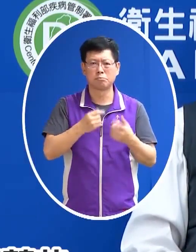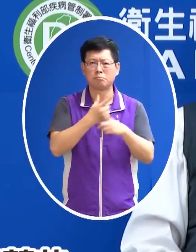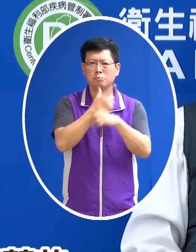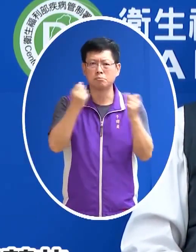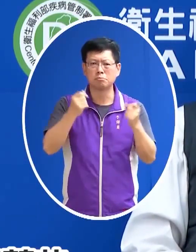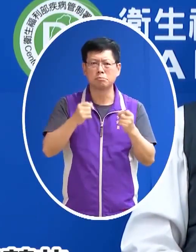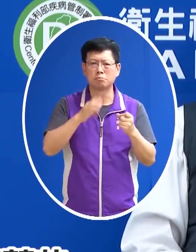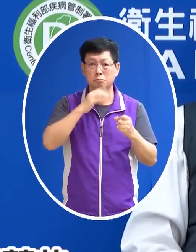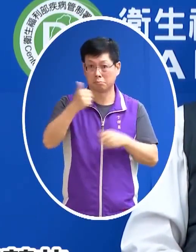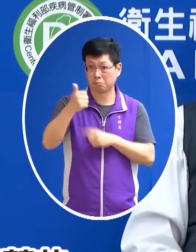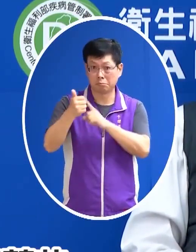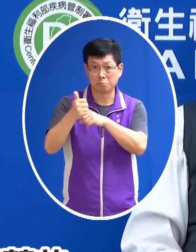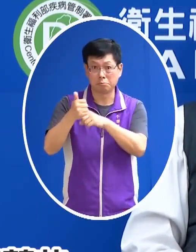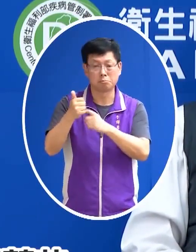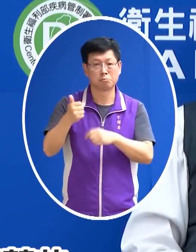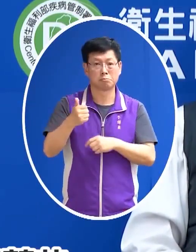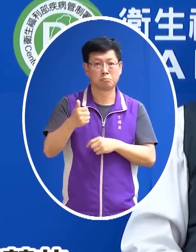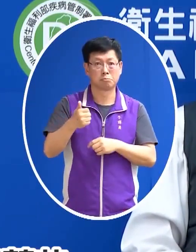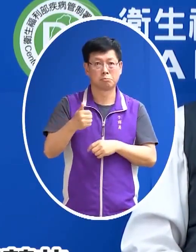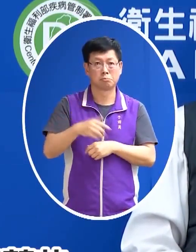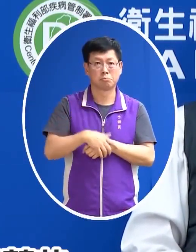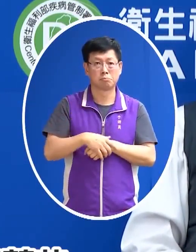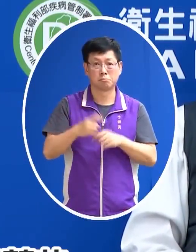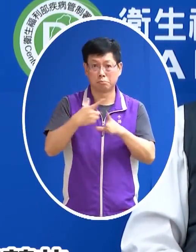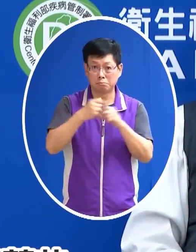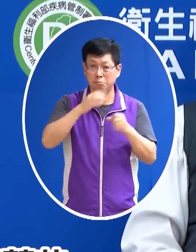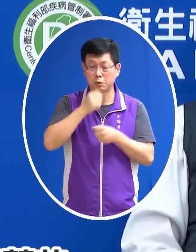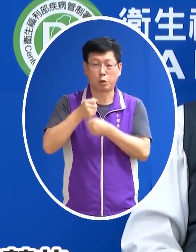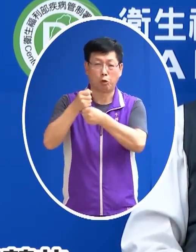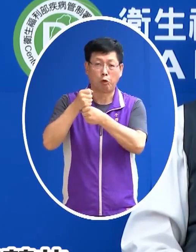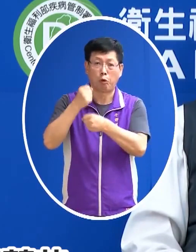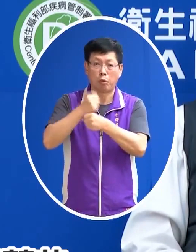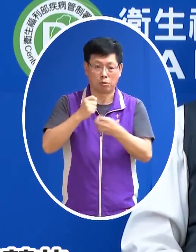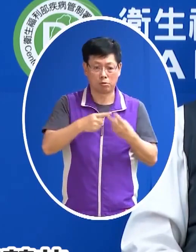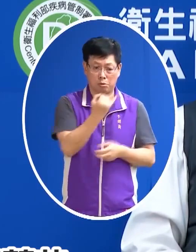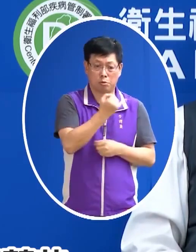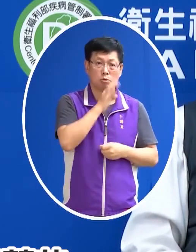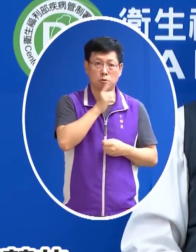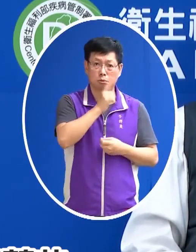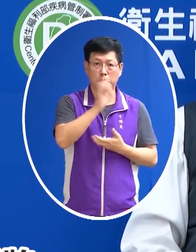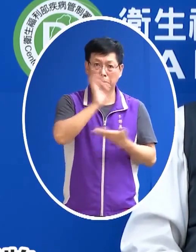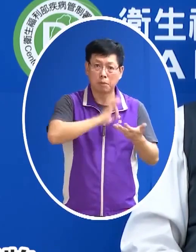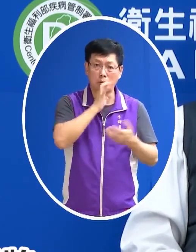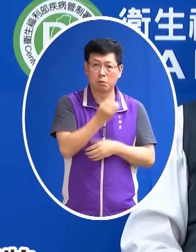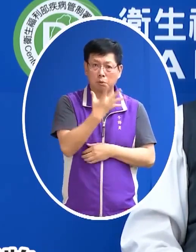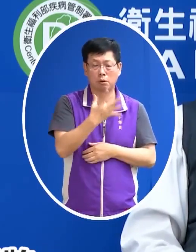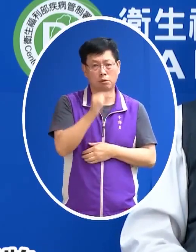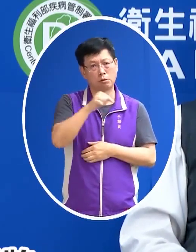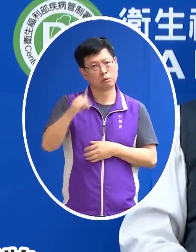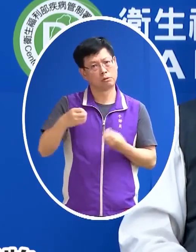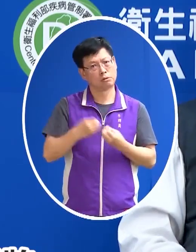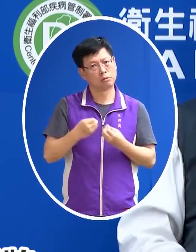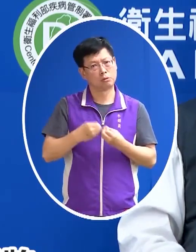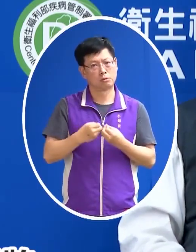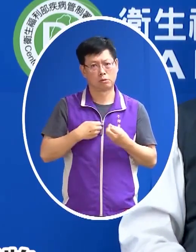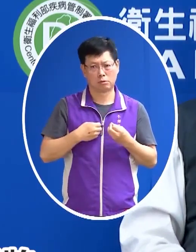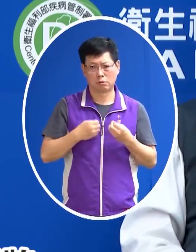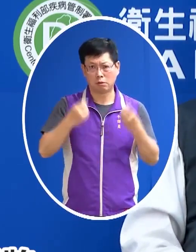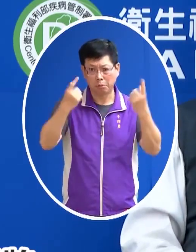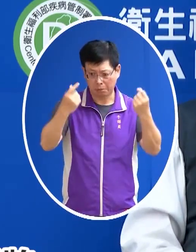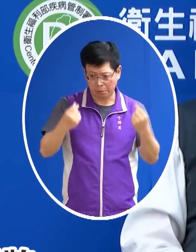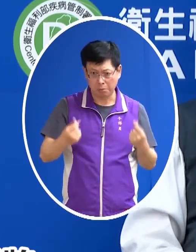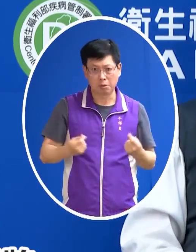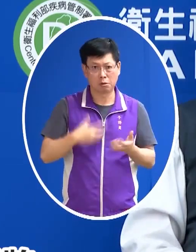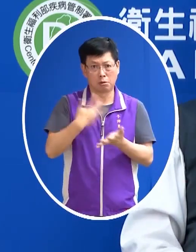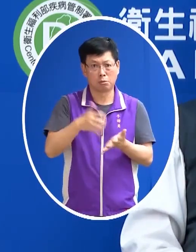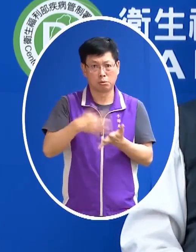拢查甫的拢摕牙白，拢写牙白啊，查某的拢写卖玉兰花。好、哦，那怎么可能有这